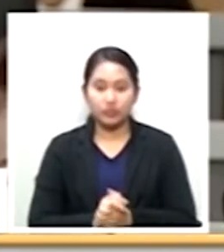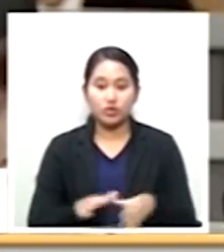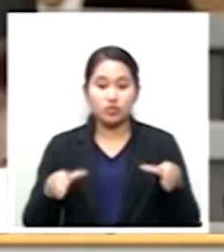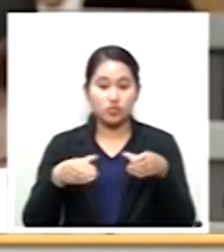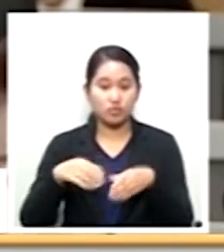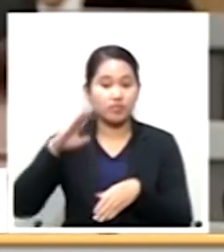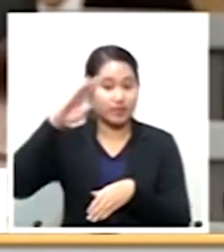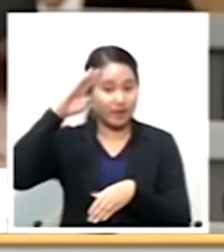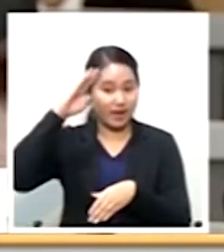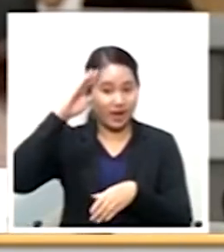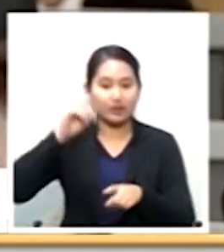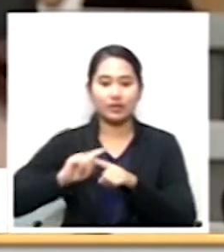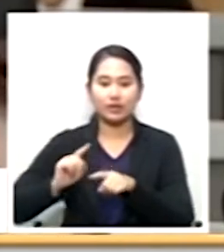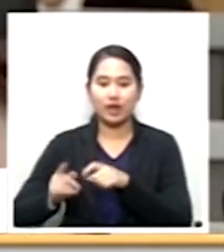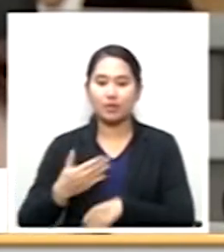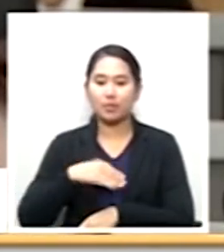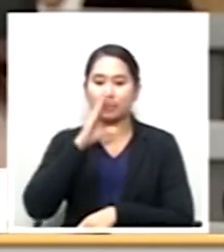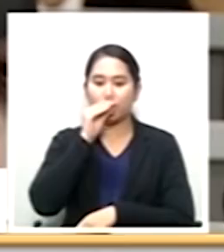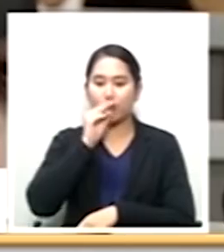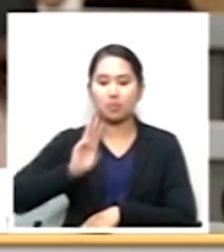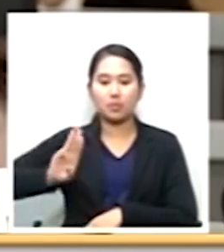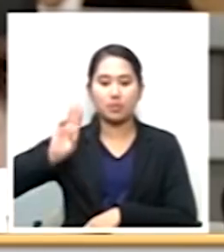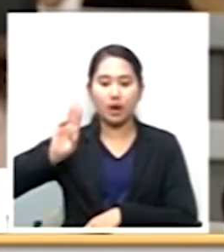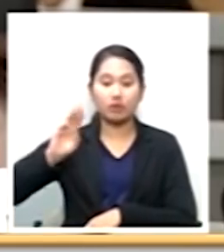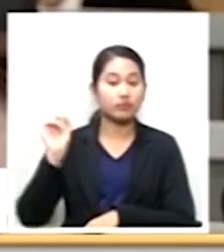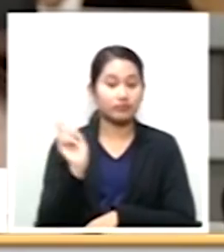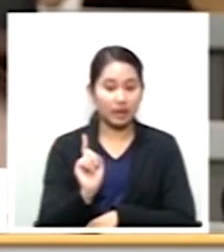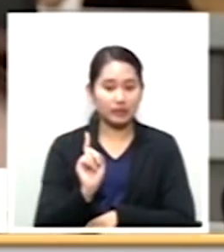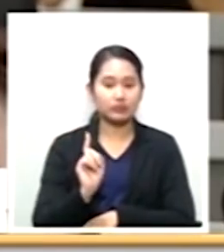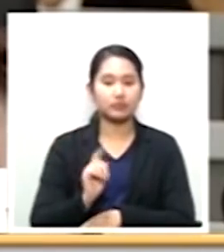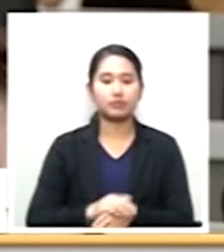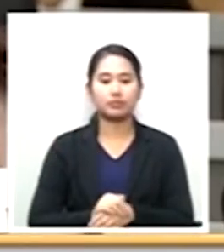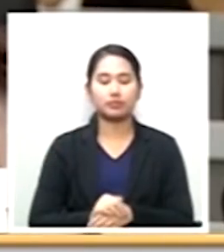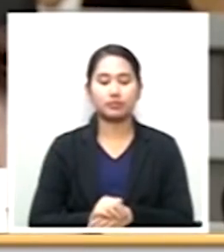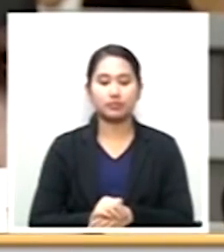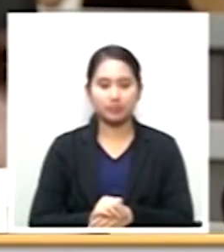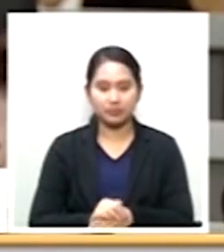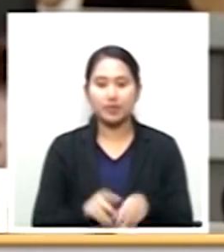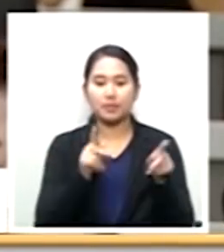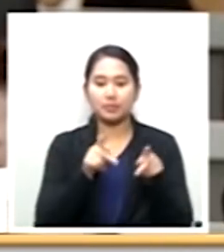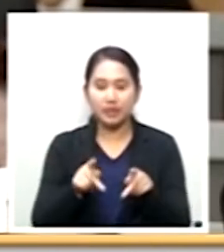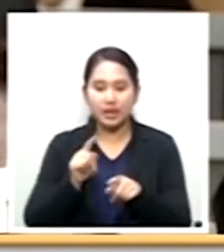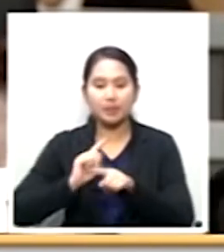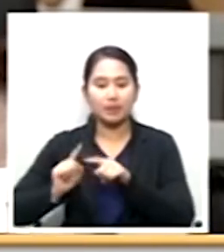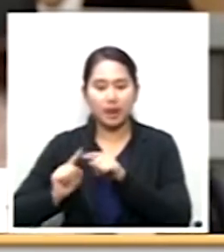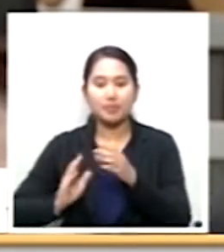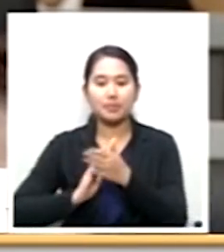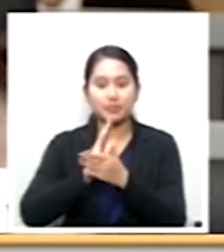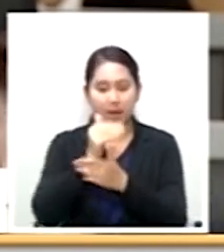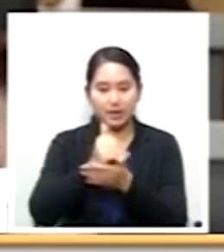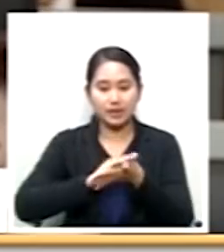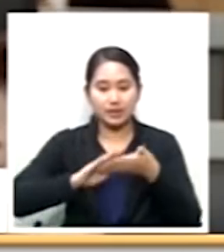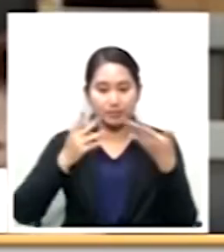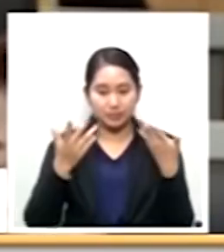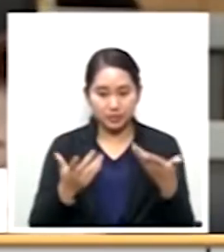ายถวายสัตย์ปฏิญาณไว้เช่นไรนะครับท่านผ่านพระราชพิธีต่างๆเหล่านี้มาหมดแล้วทั้งสิ้น